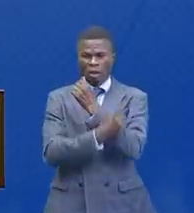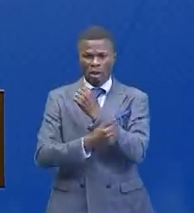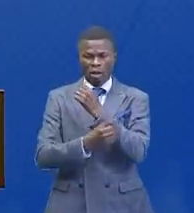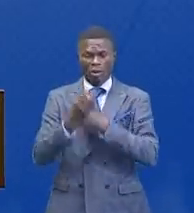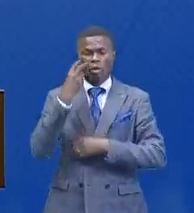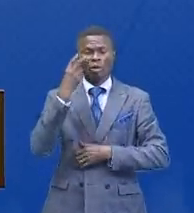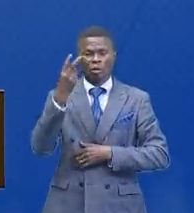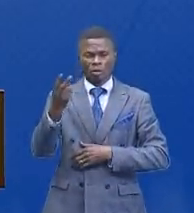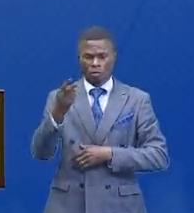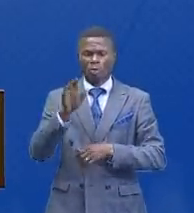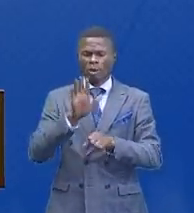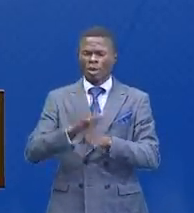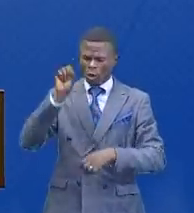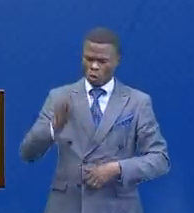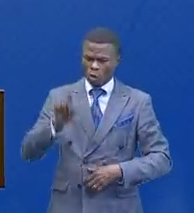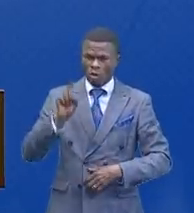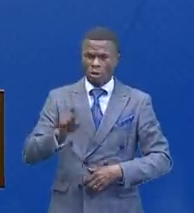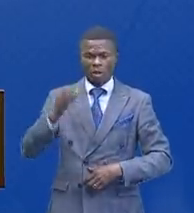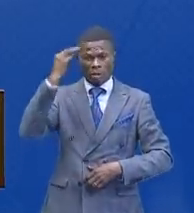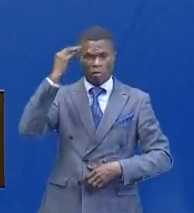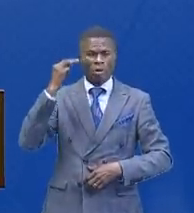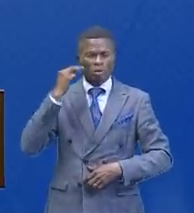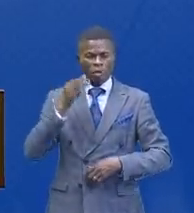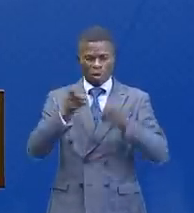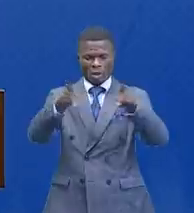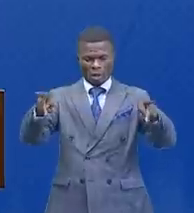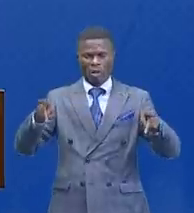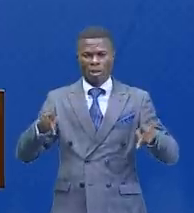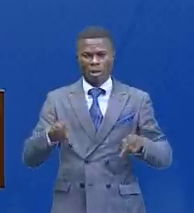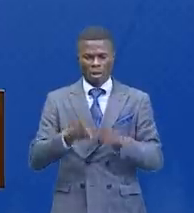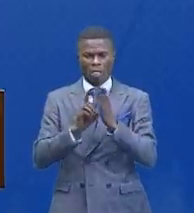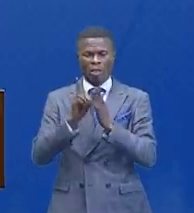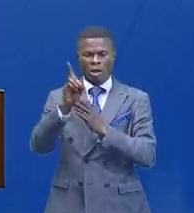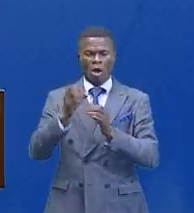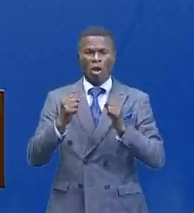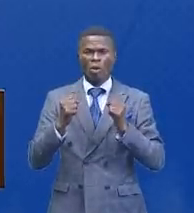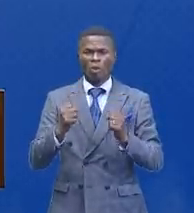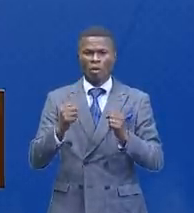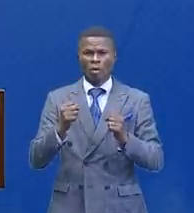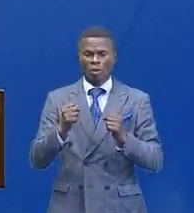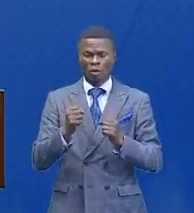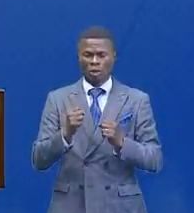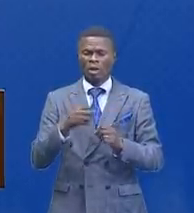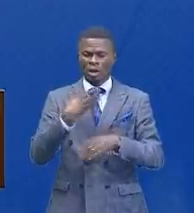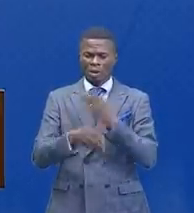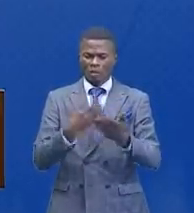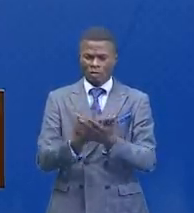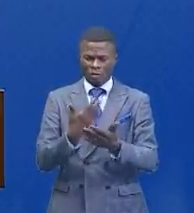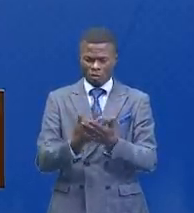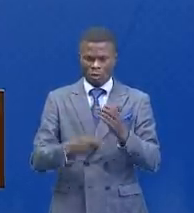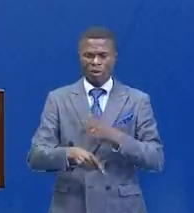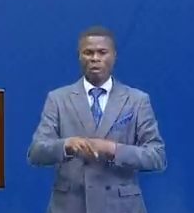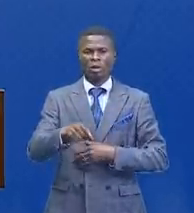estimé qu'il est impératif pour le ministère de l'Environnement et Développement durable de produire dans un délai